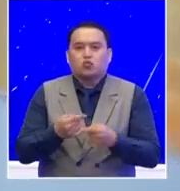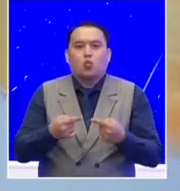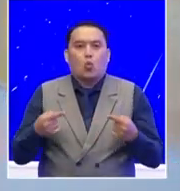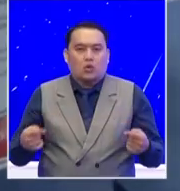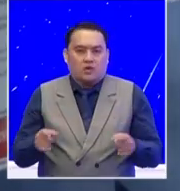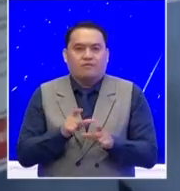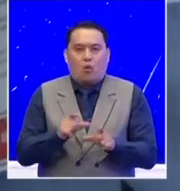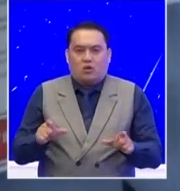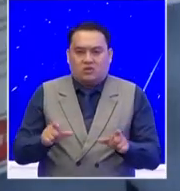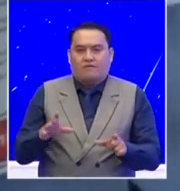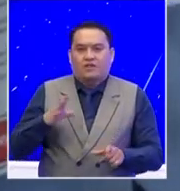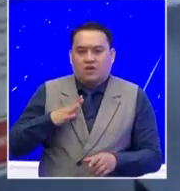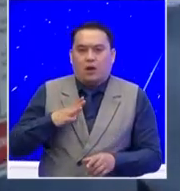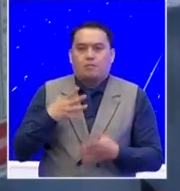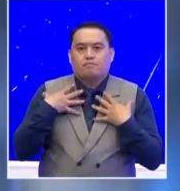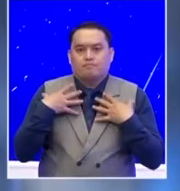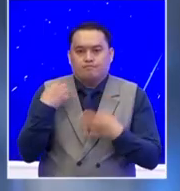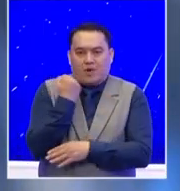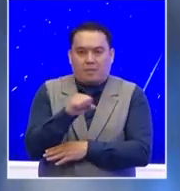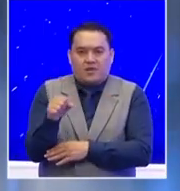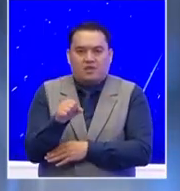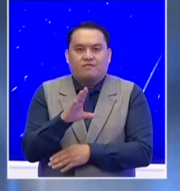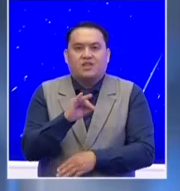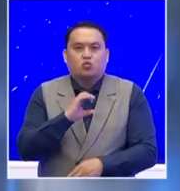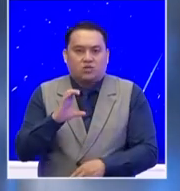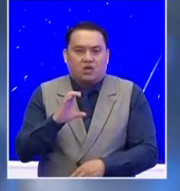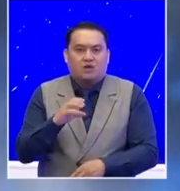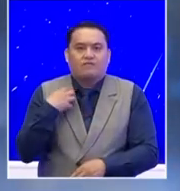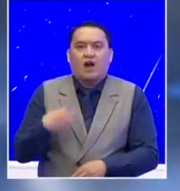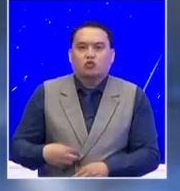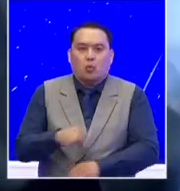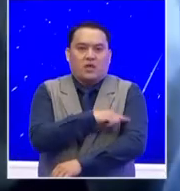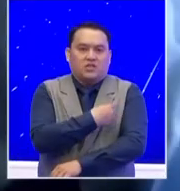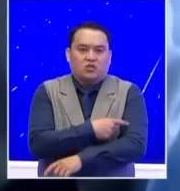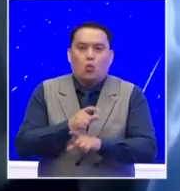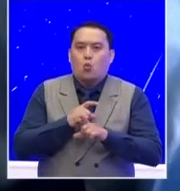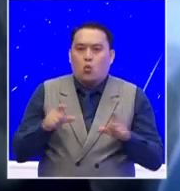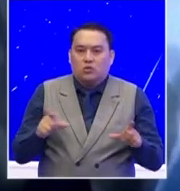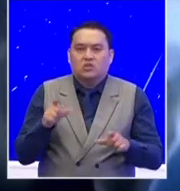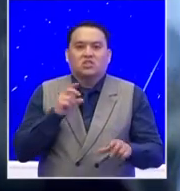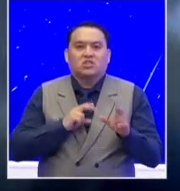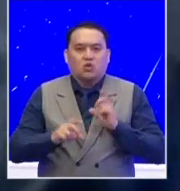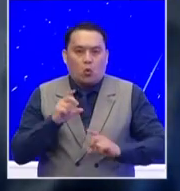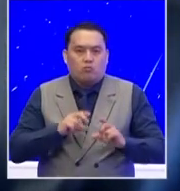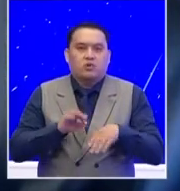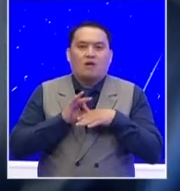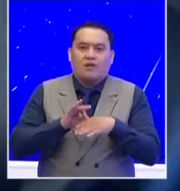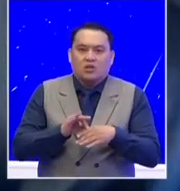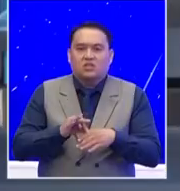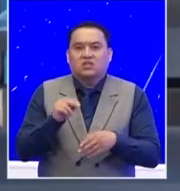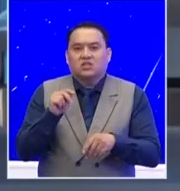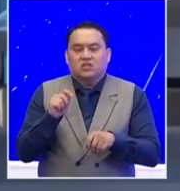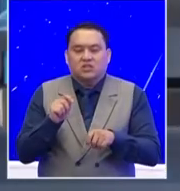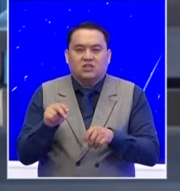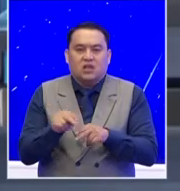пациентам в острой фазе заболевания победить в борьбе с вирусом. Французские медицинские учреждения и институты проведут клинические испытания